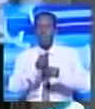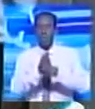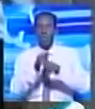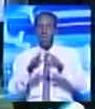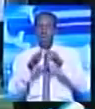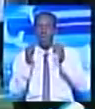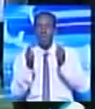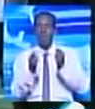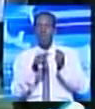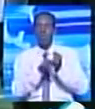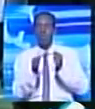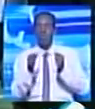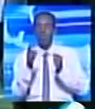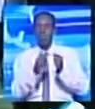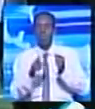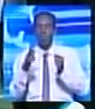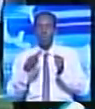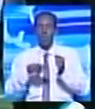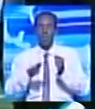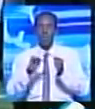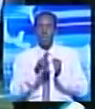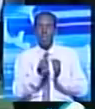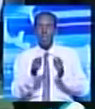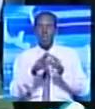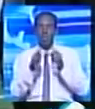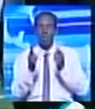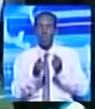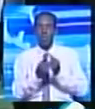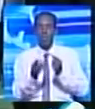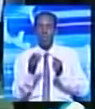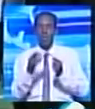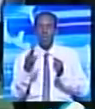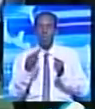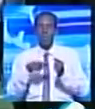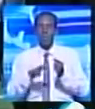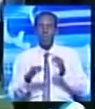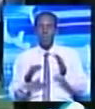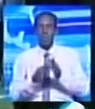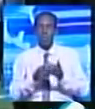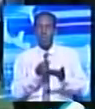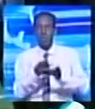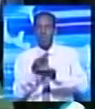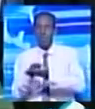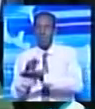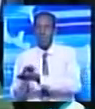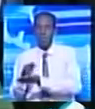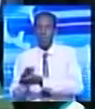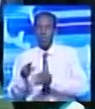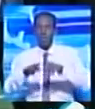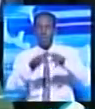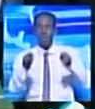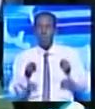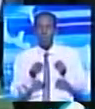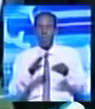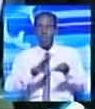des carcasses de viande issues des derniers Hajj. La viande sera finalement distribuée aux plus démunis et à